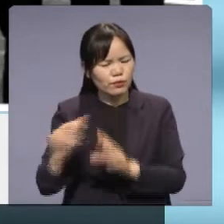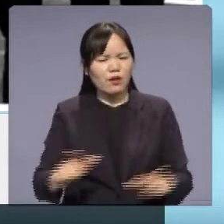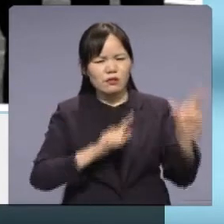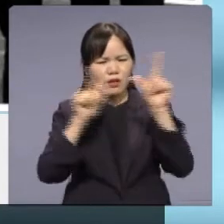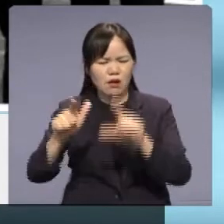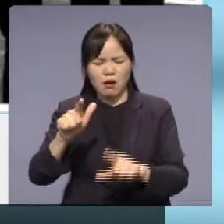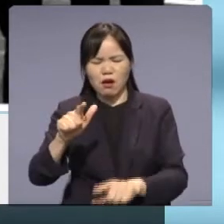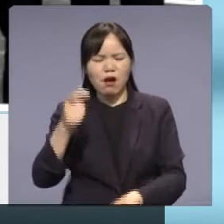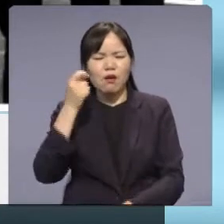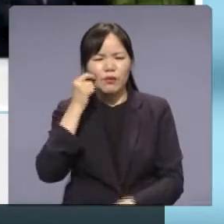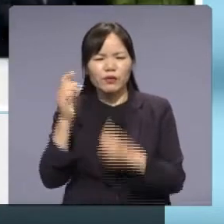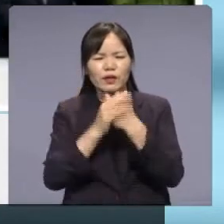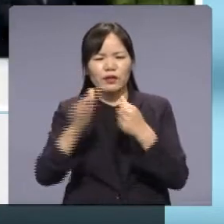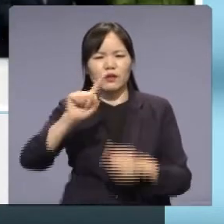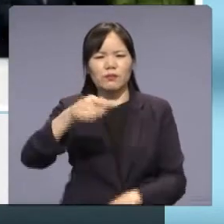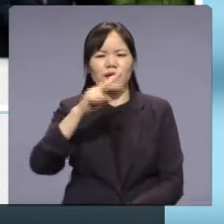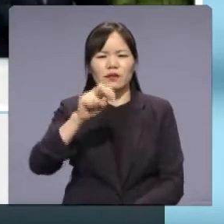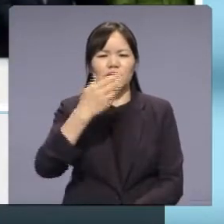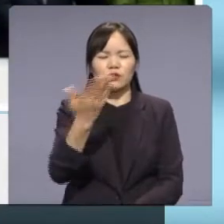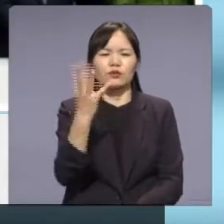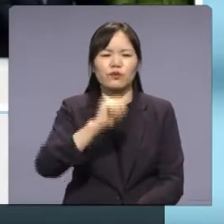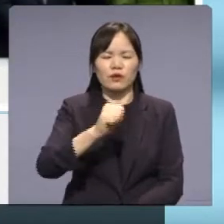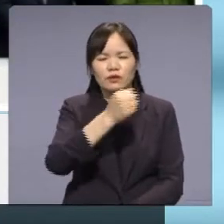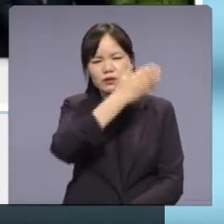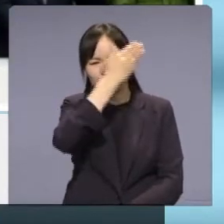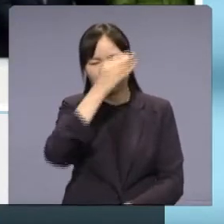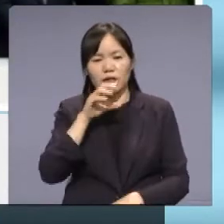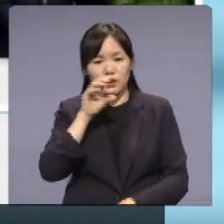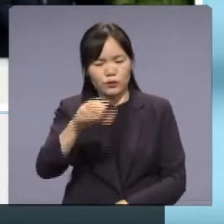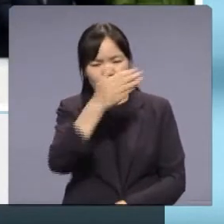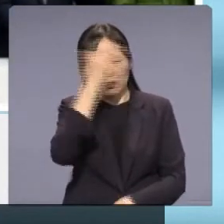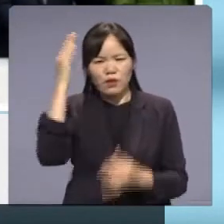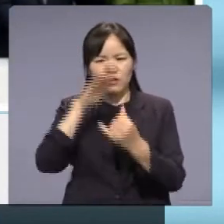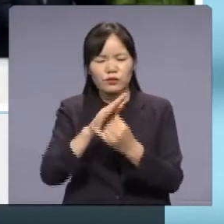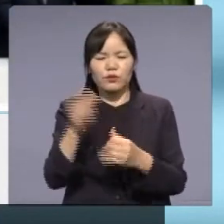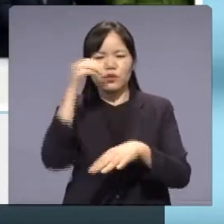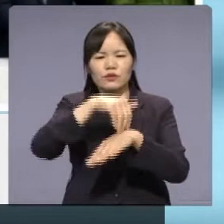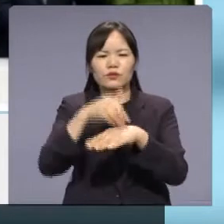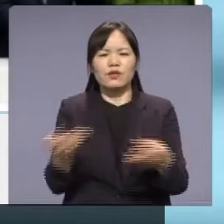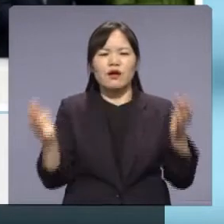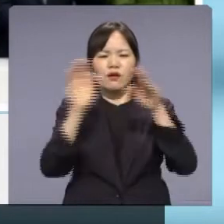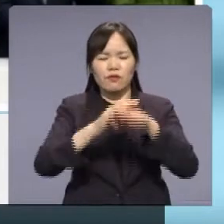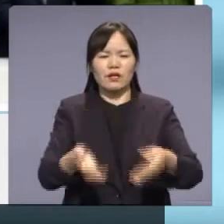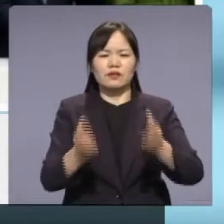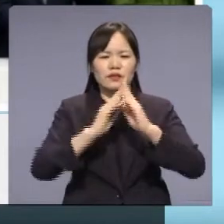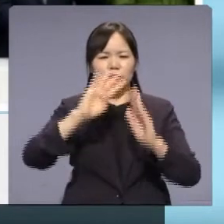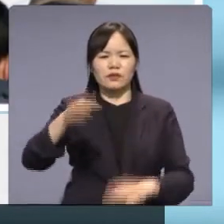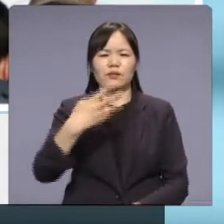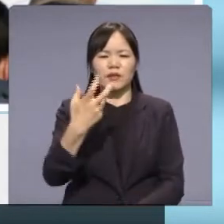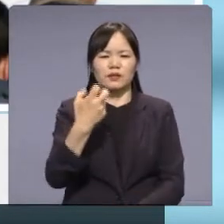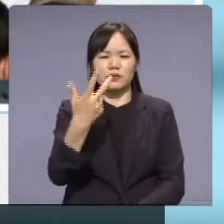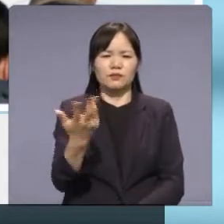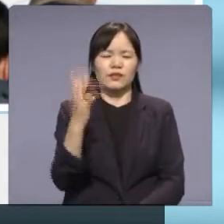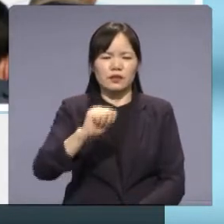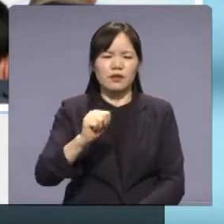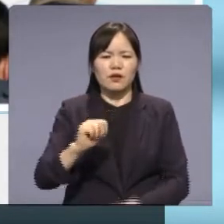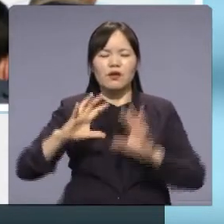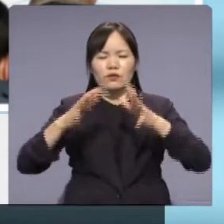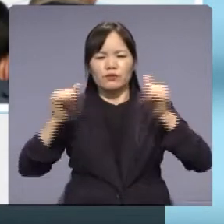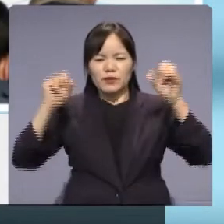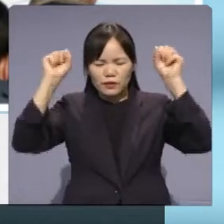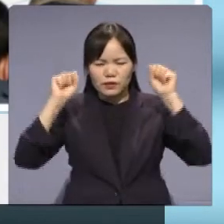없어서 129억을 들여서 청소년 출연관을 이제 개관을 했고 또 477억을 들여가지고 이제